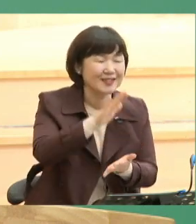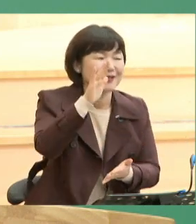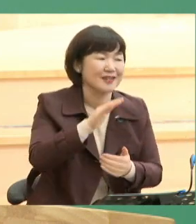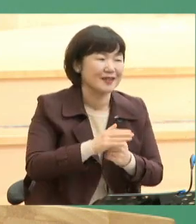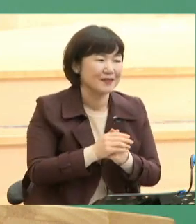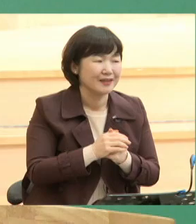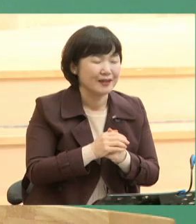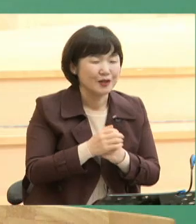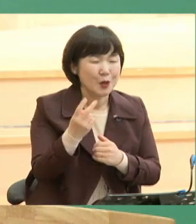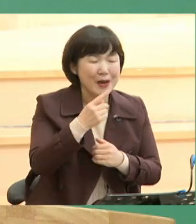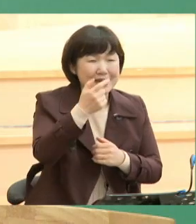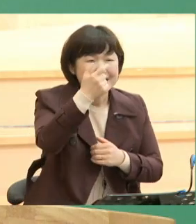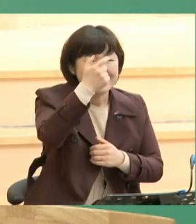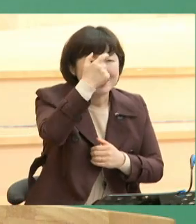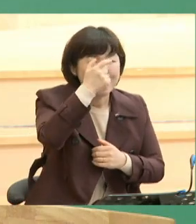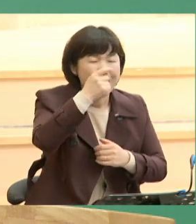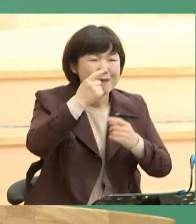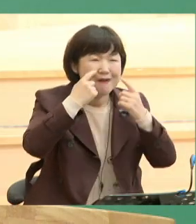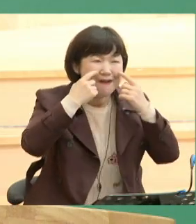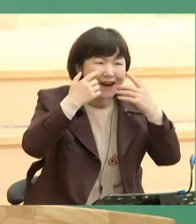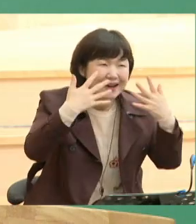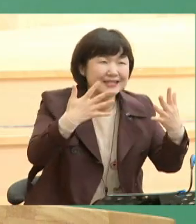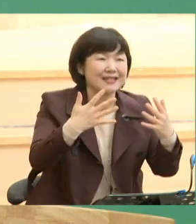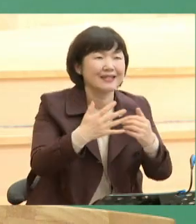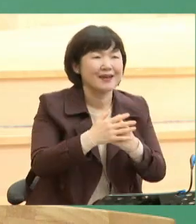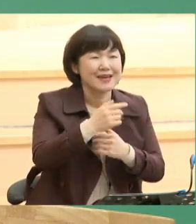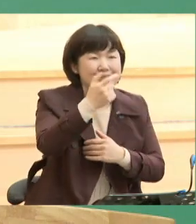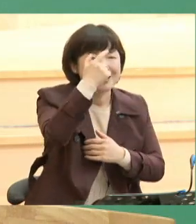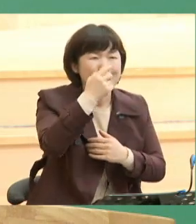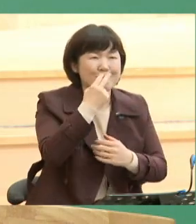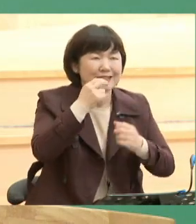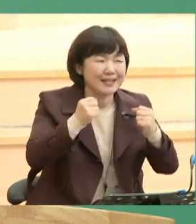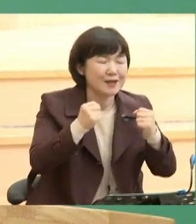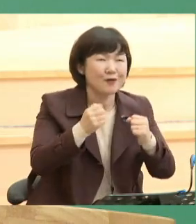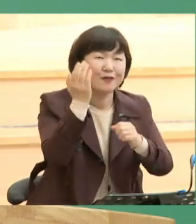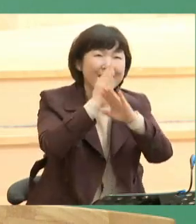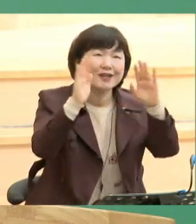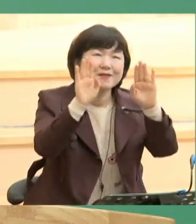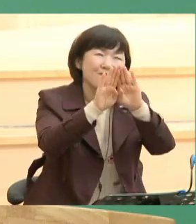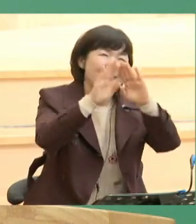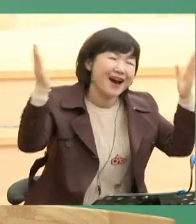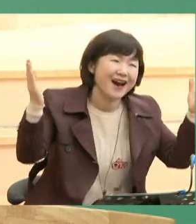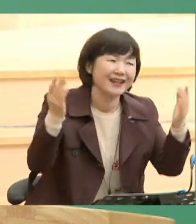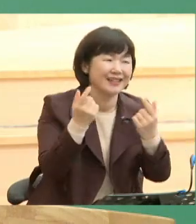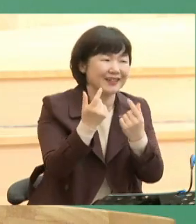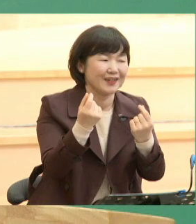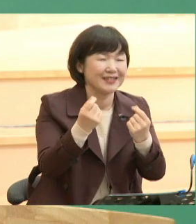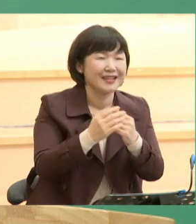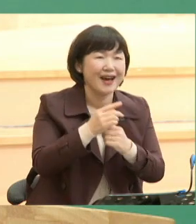그리고 막 지도 줄이 확 잡힌 것처럼 느껴지고 막 어 하늘 머리만 열린 것처럼